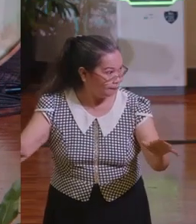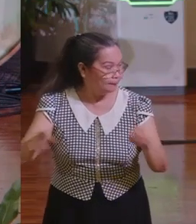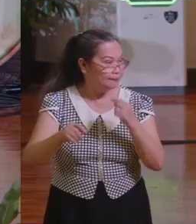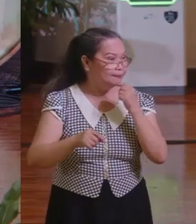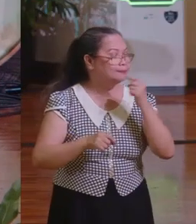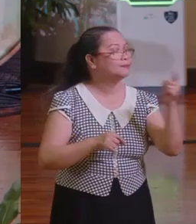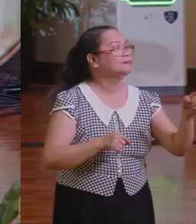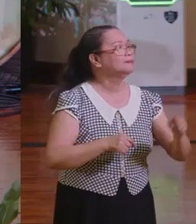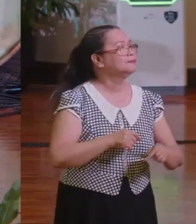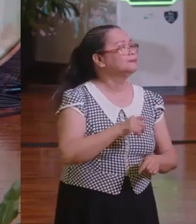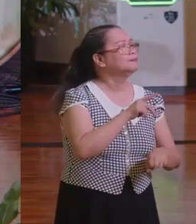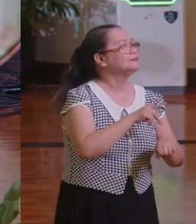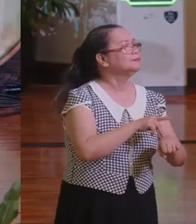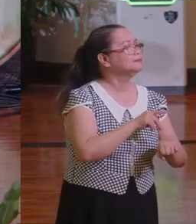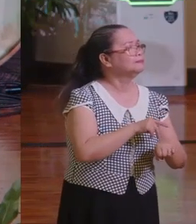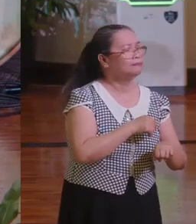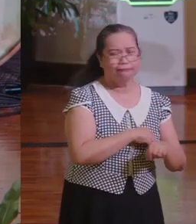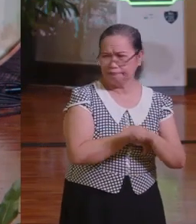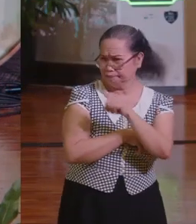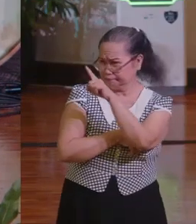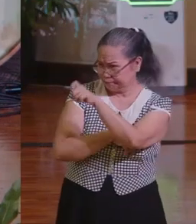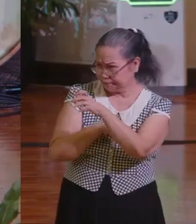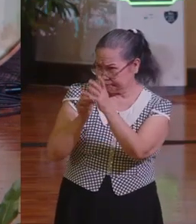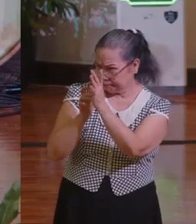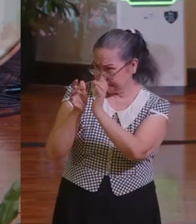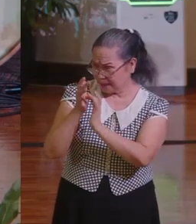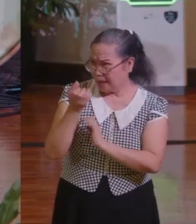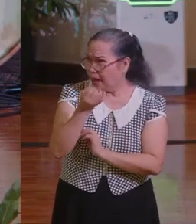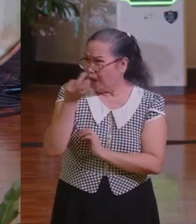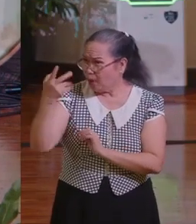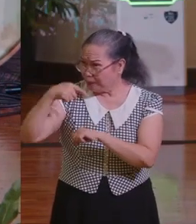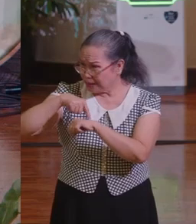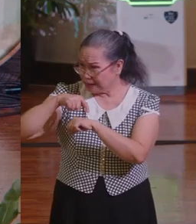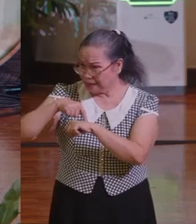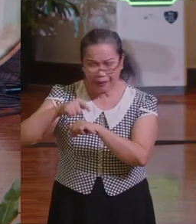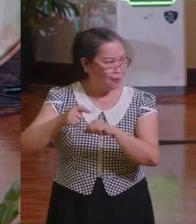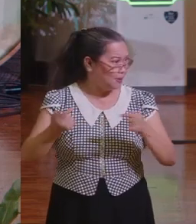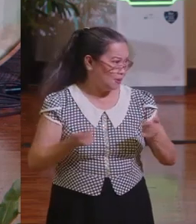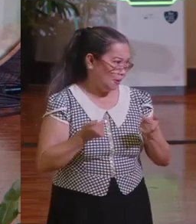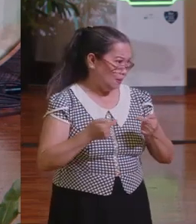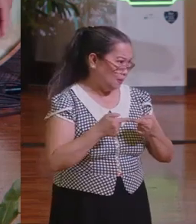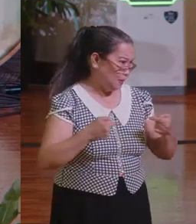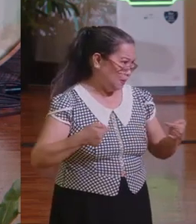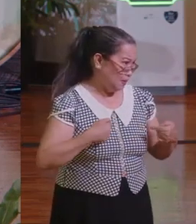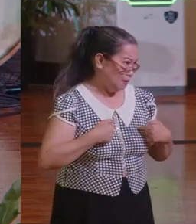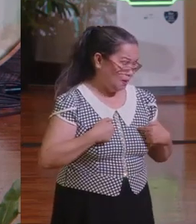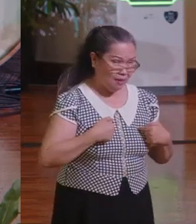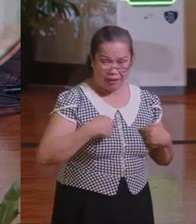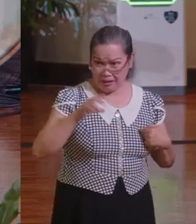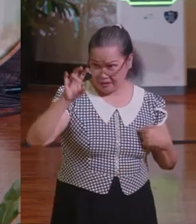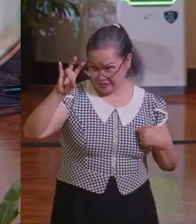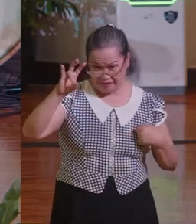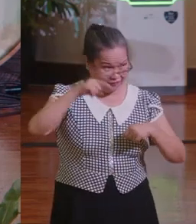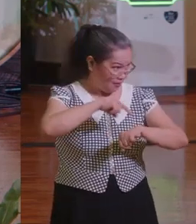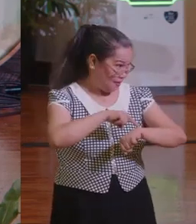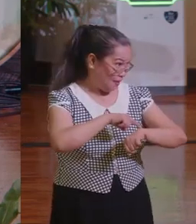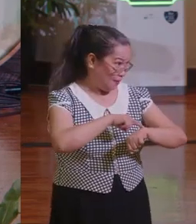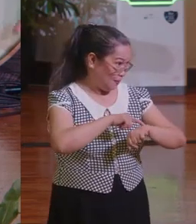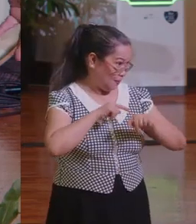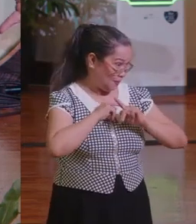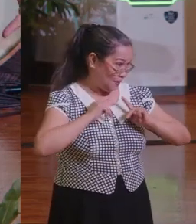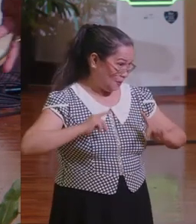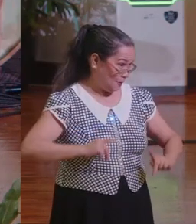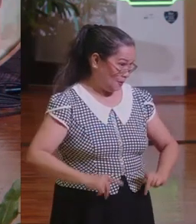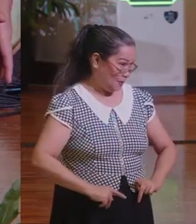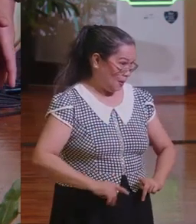niya, how often will my brother sin against me and I forgive him? As many as 7 times? Kasi ang sabi ng mga rabbi, 4 or